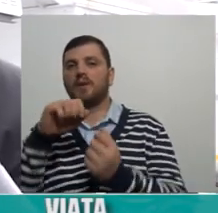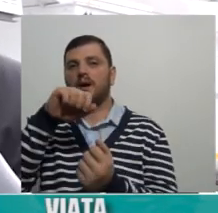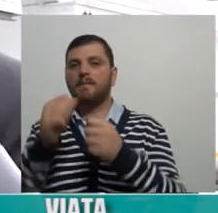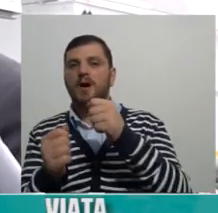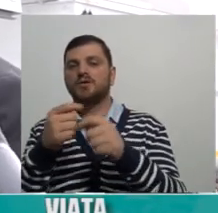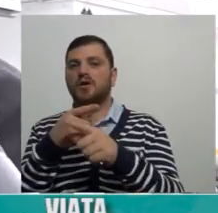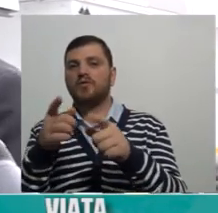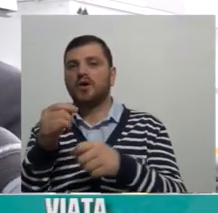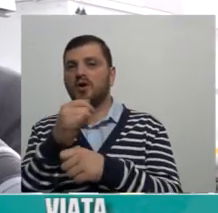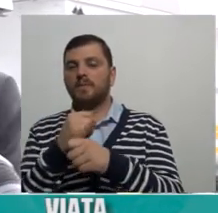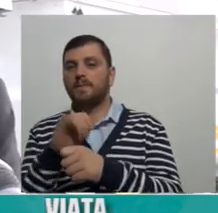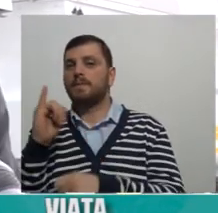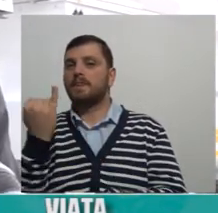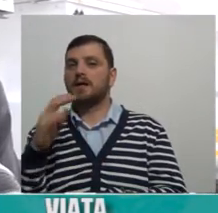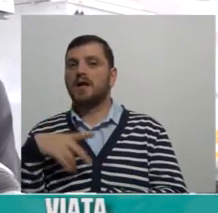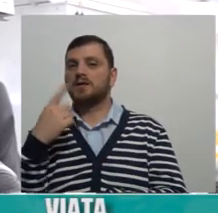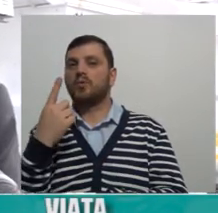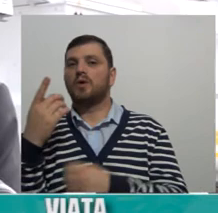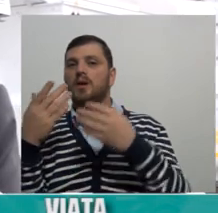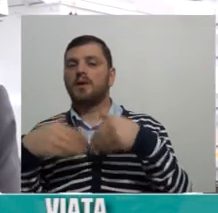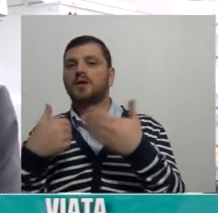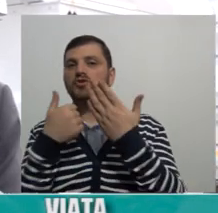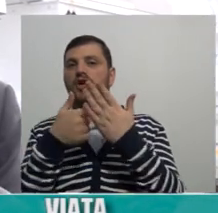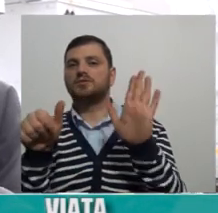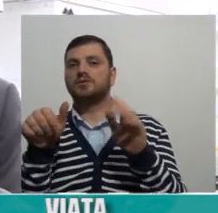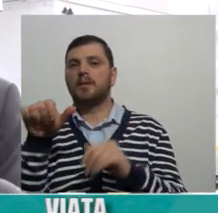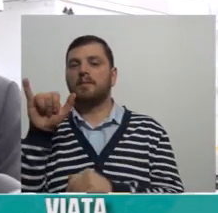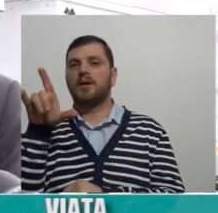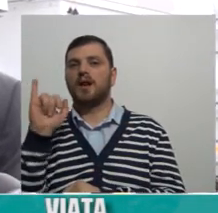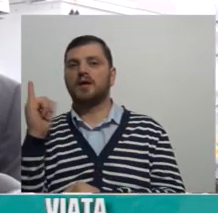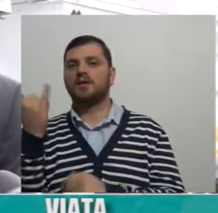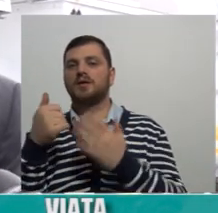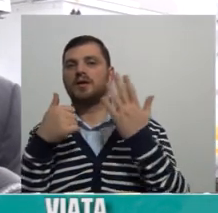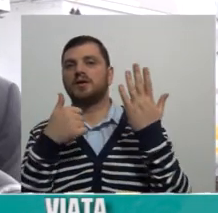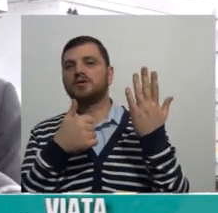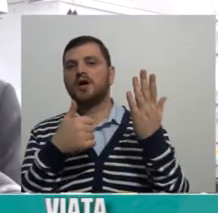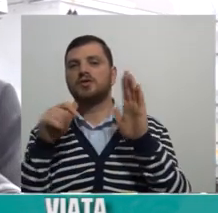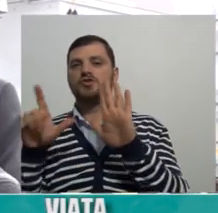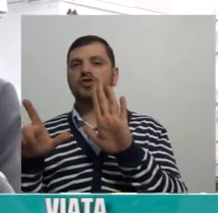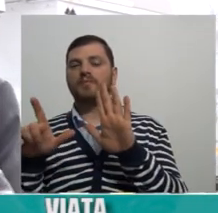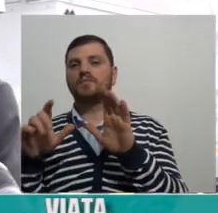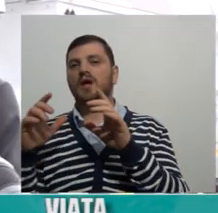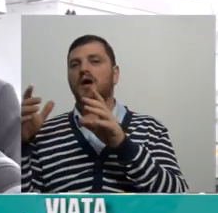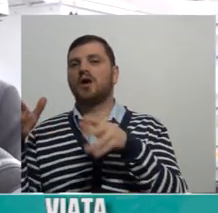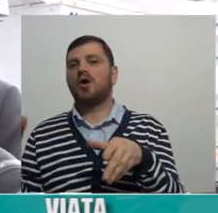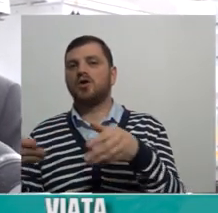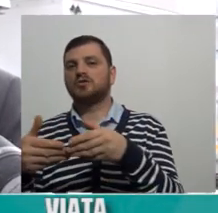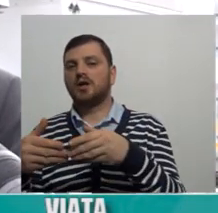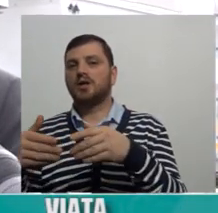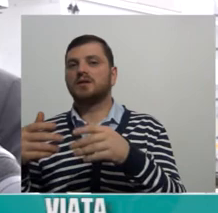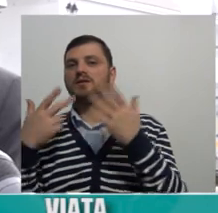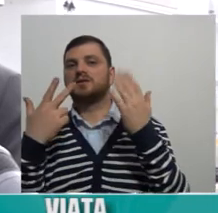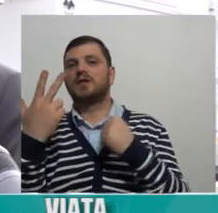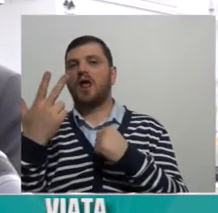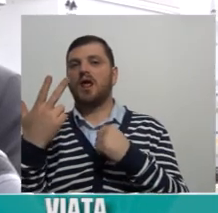mașina care o vedeți acolo și a fost 1.600.000 de lei și 67 de containere îngropate în valoare